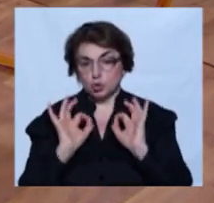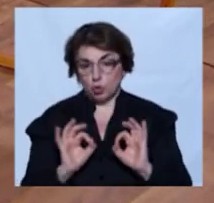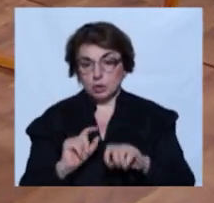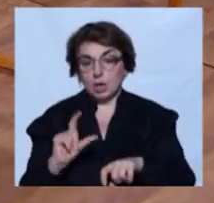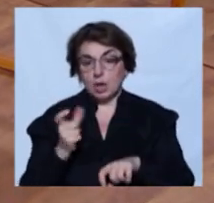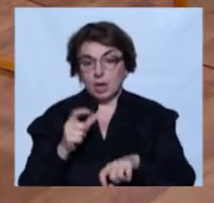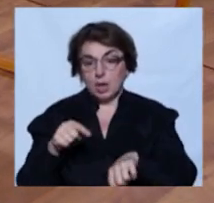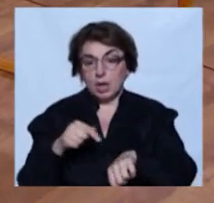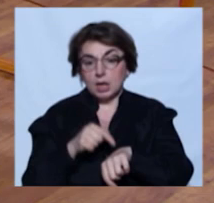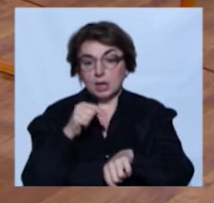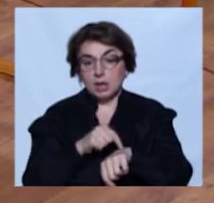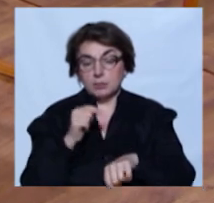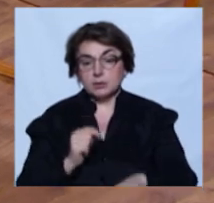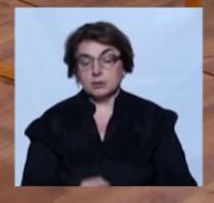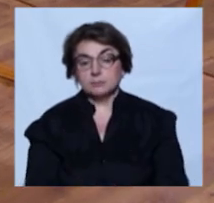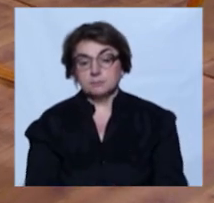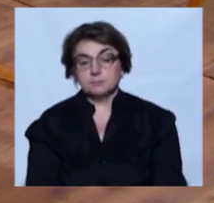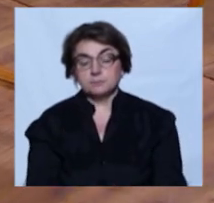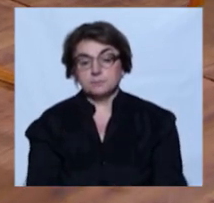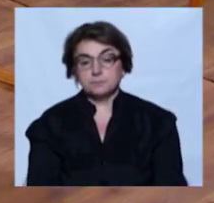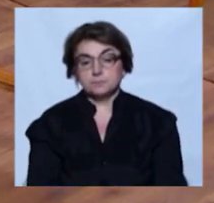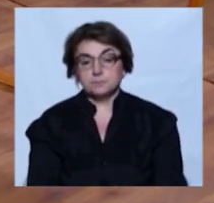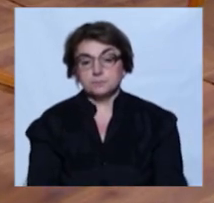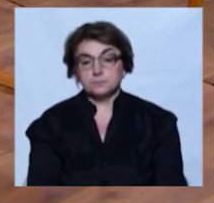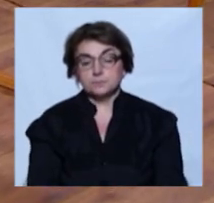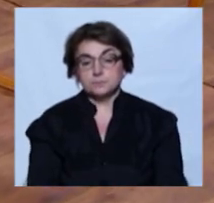უნდა, ჩვენ ამაზე ვისაუბრეთ.